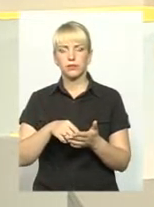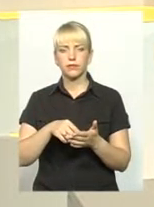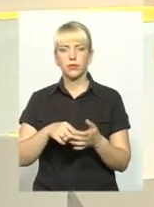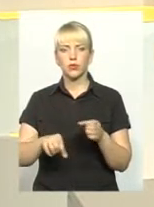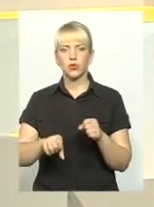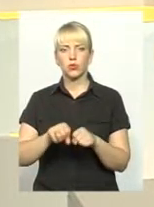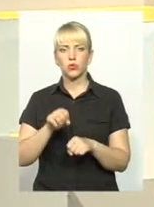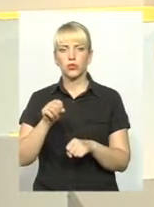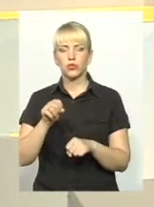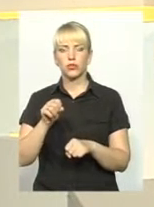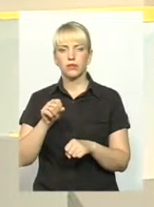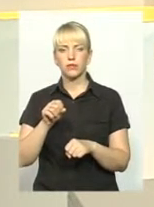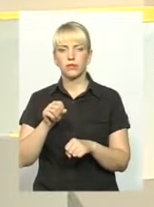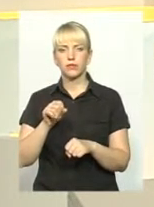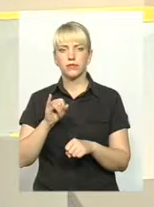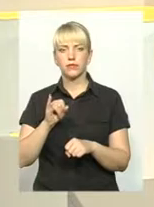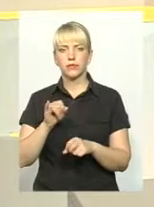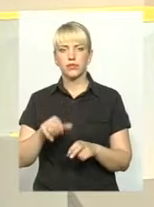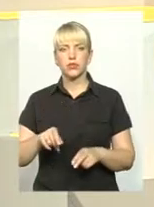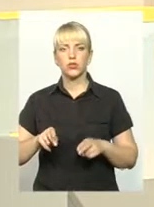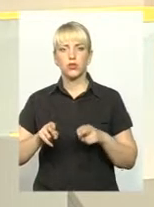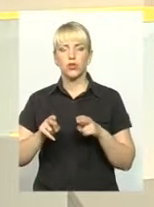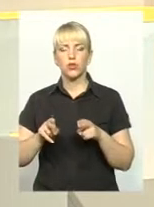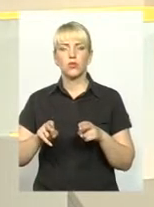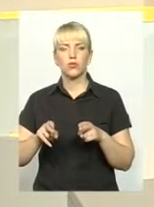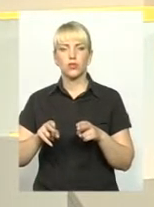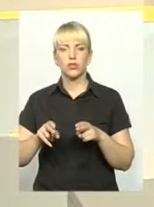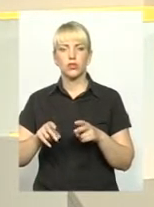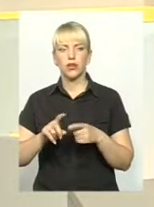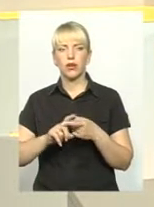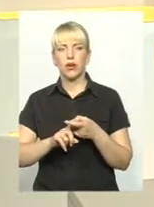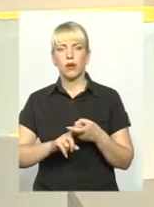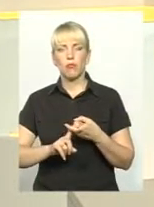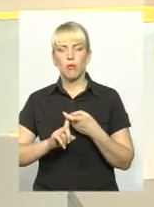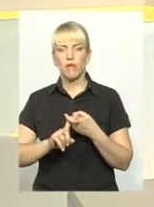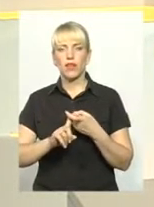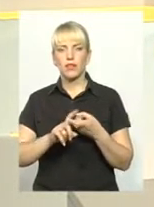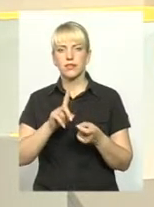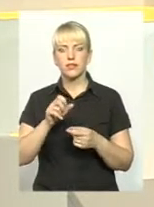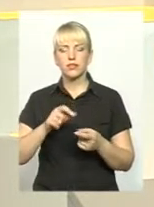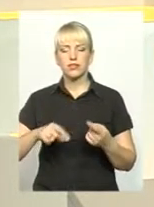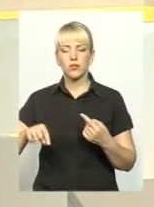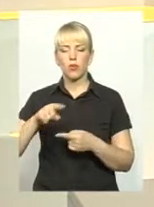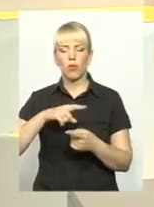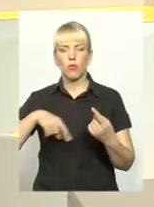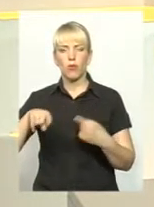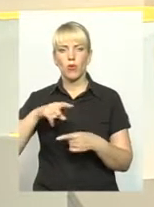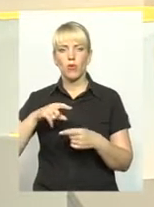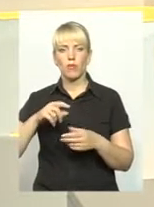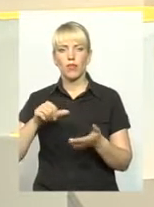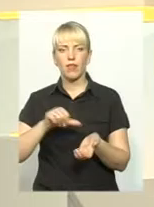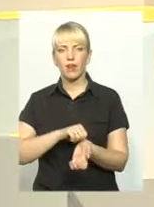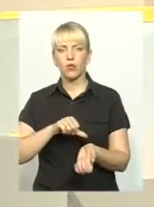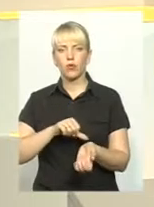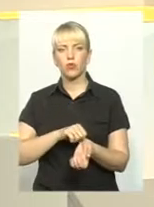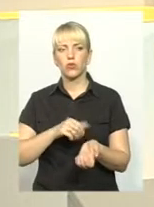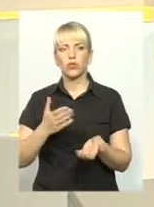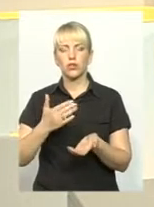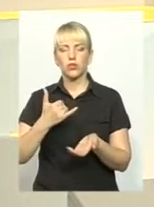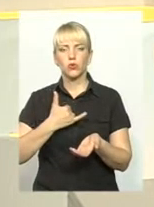порушення і злочини, пов'язані з обігом наркотиків, на якому рівні вони в нас,